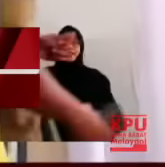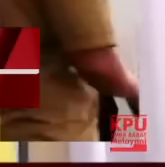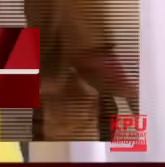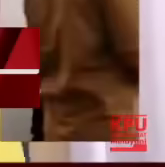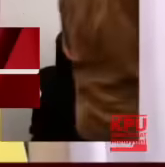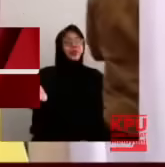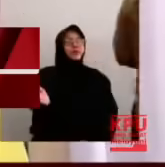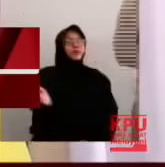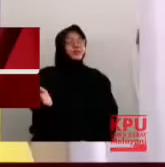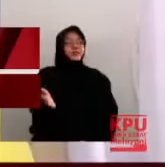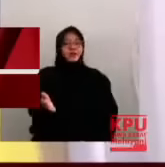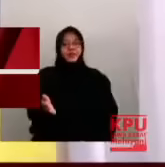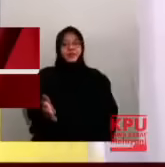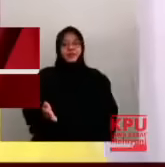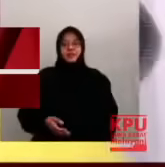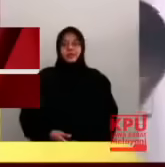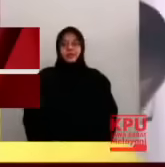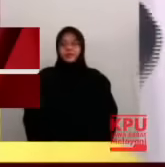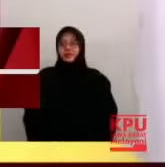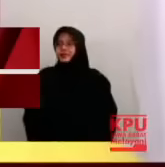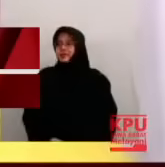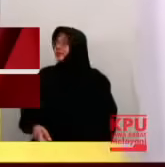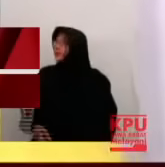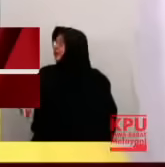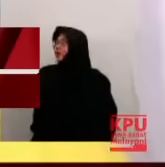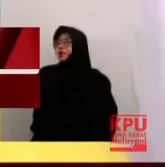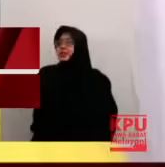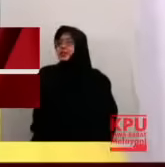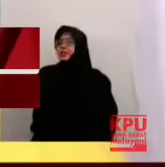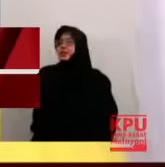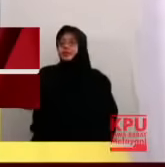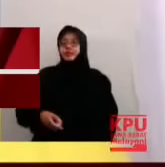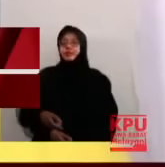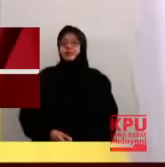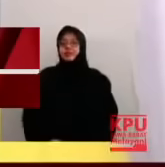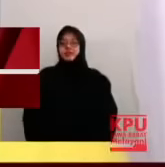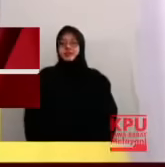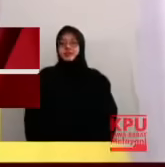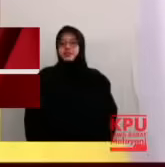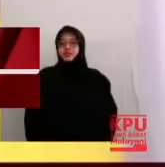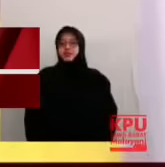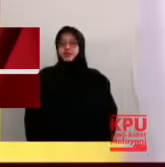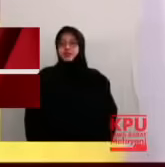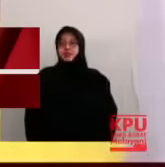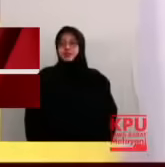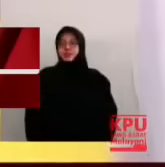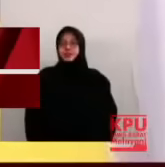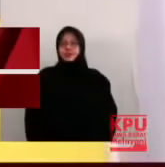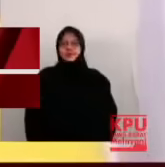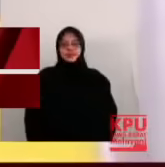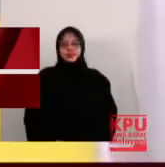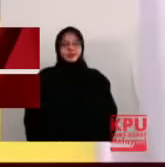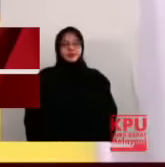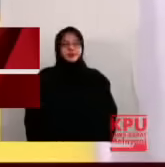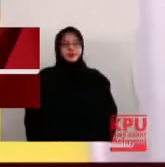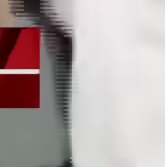KPU Provinsi Jawa Barat juga mengatakan bahwa tolak ukur yang nantinya